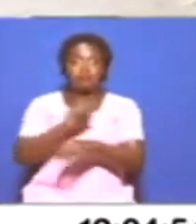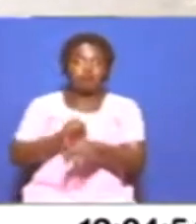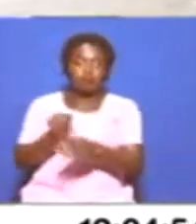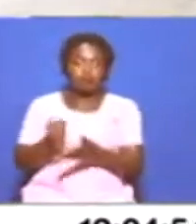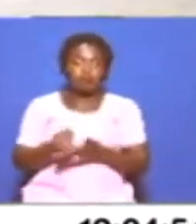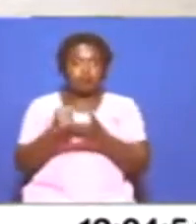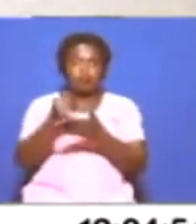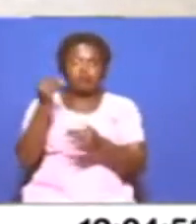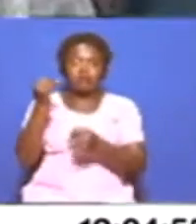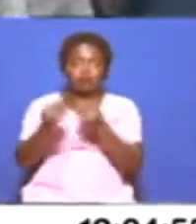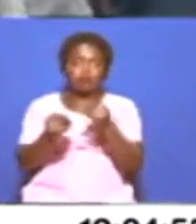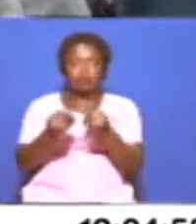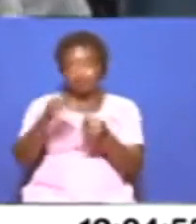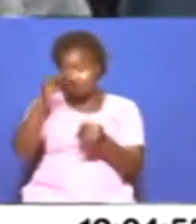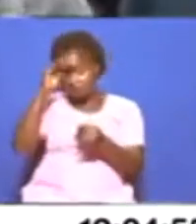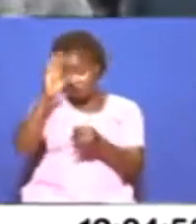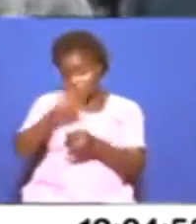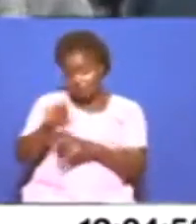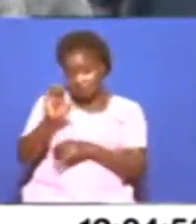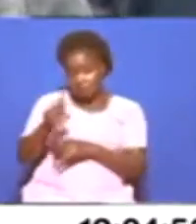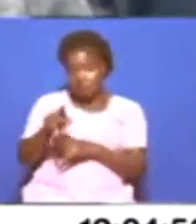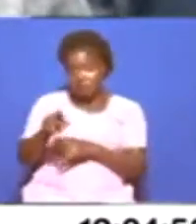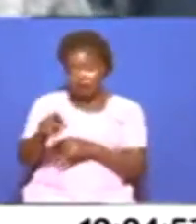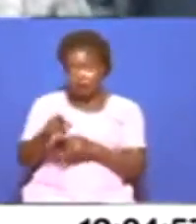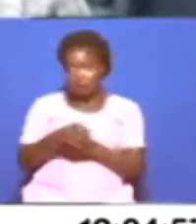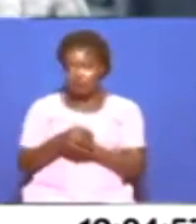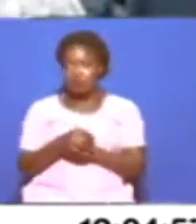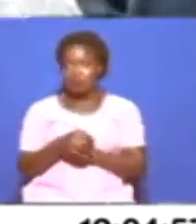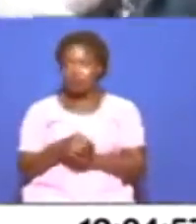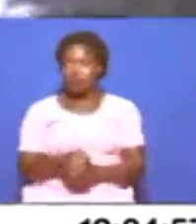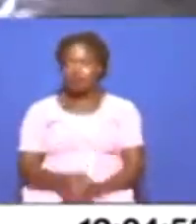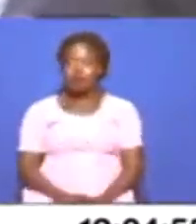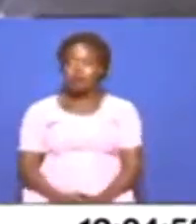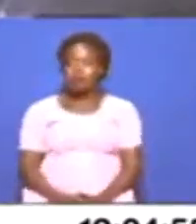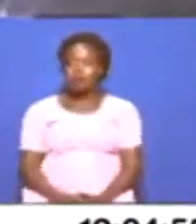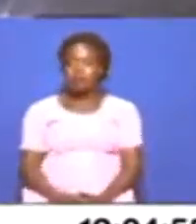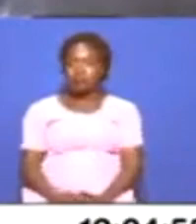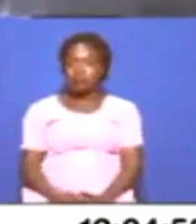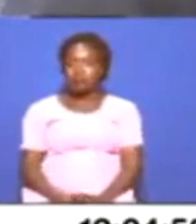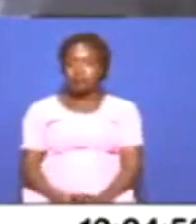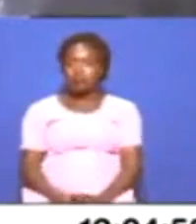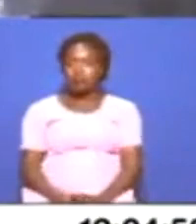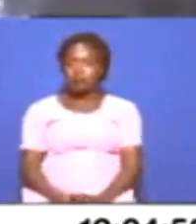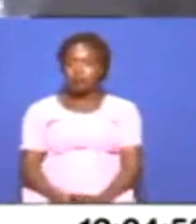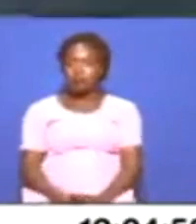wa pombe katika kijiji hicho. Yusuf Farah, Kurunzi Mashinani.